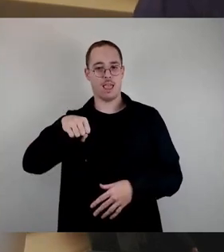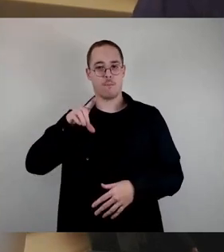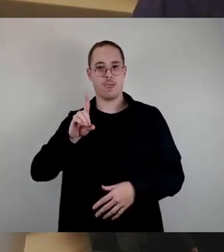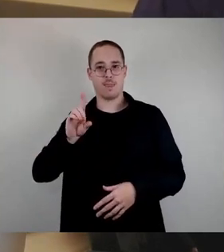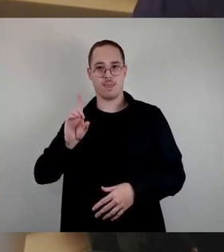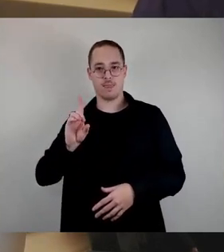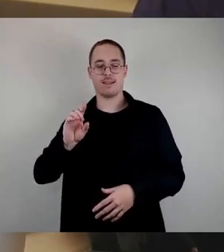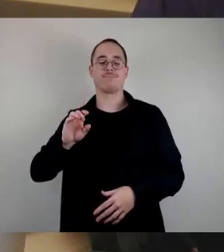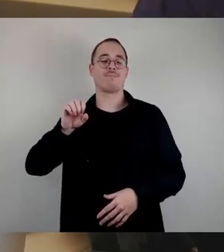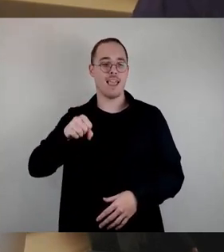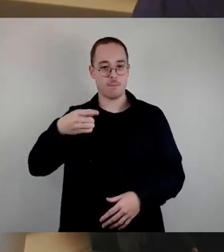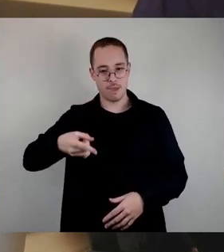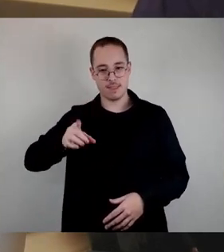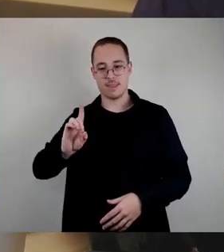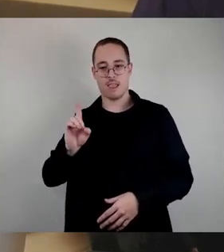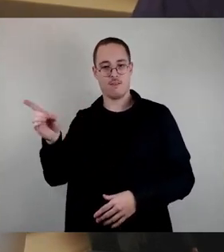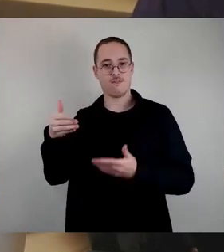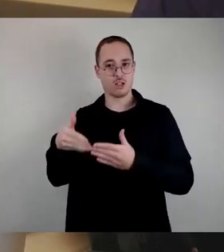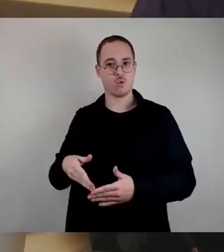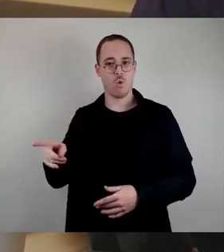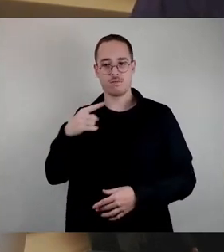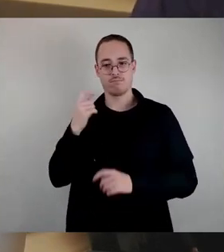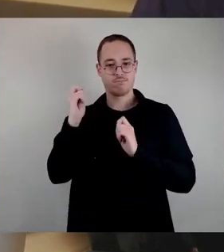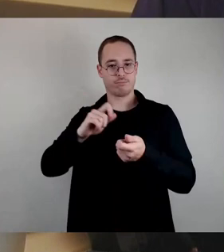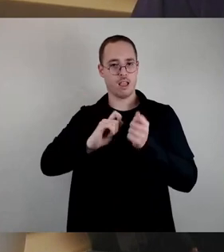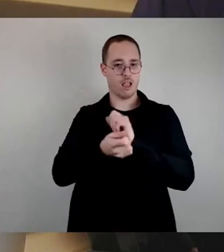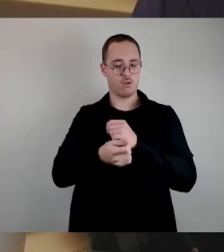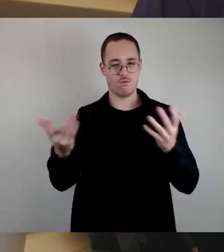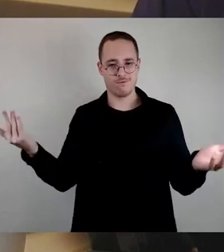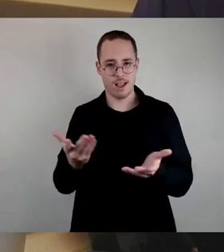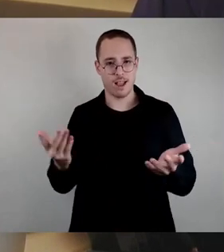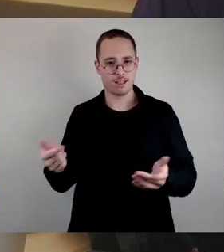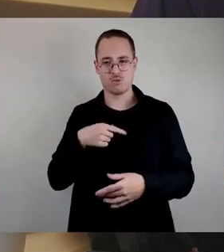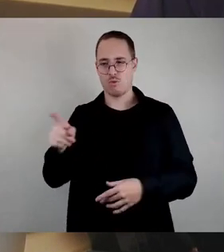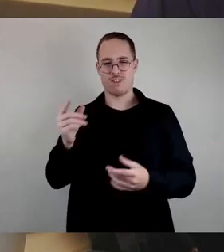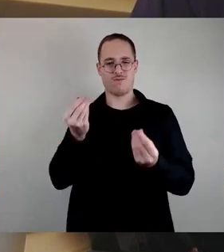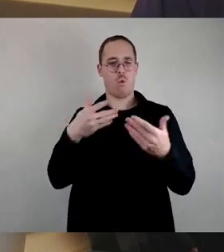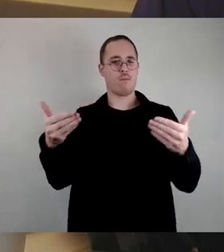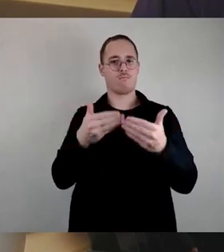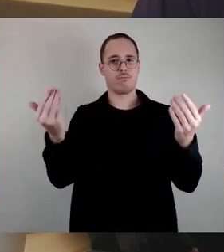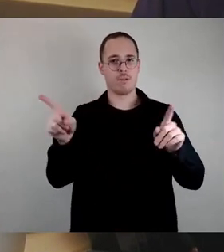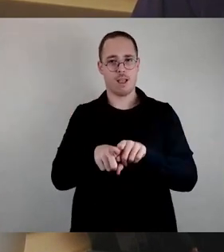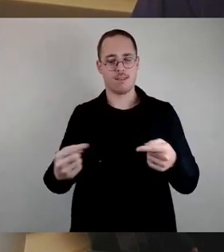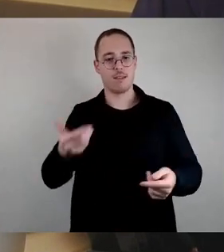nicht das, was die Stadtverwaltung zuletzt dort referiert hat. Und vielleicht kann ja Herr Kühn dazu auch noch mal was sagen.